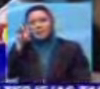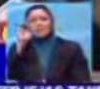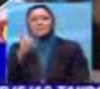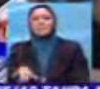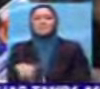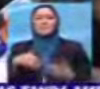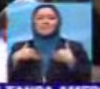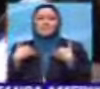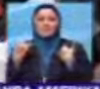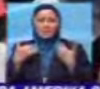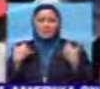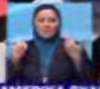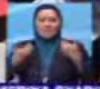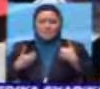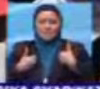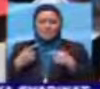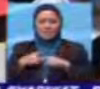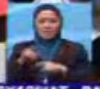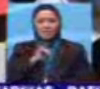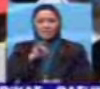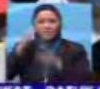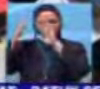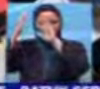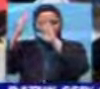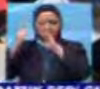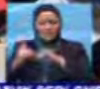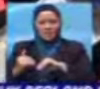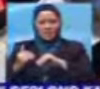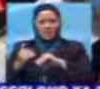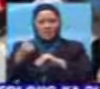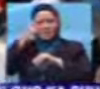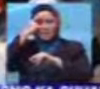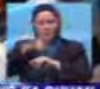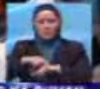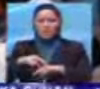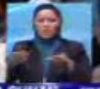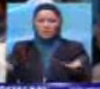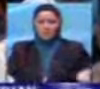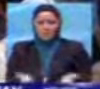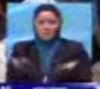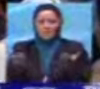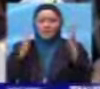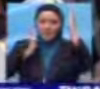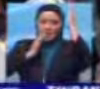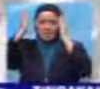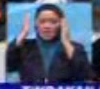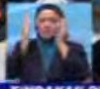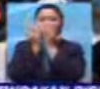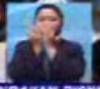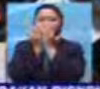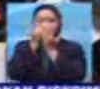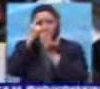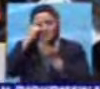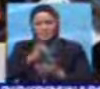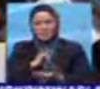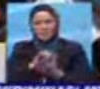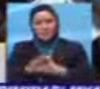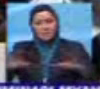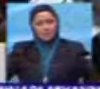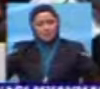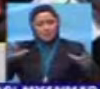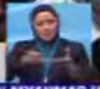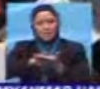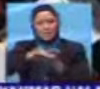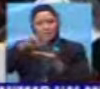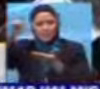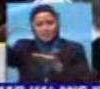harapkan seluruh di Malaysia terus mendoakan saya selamat pergi dan balik. setakat lah okey, tak ada